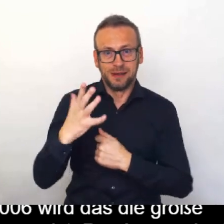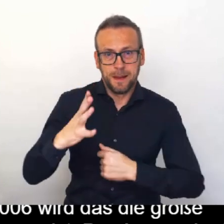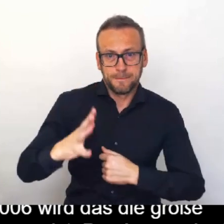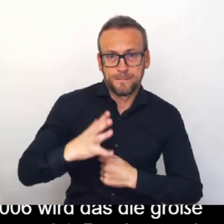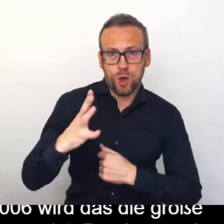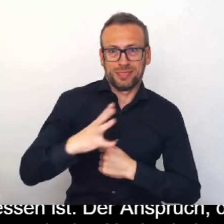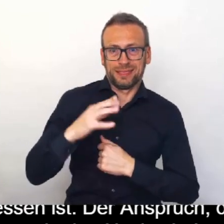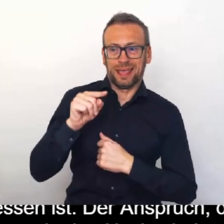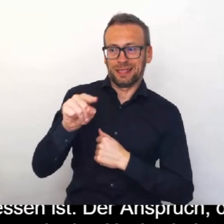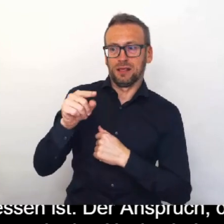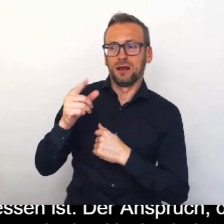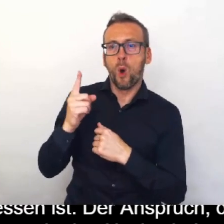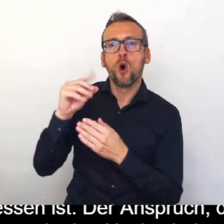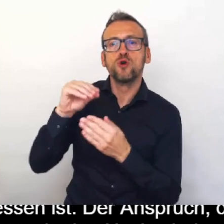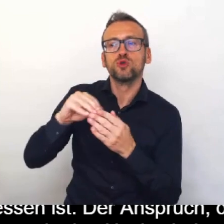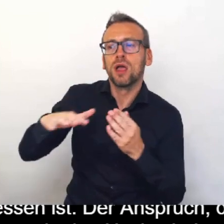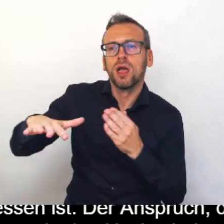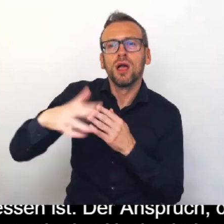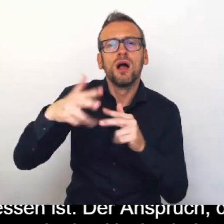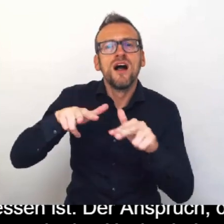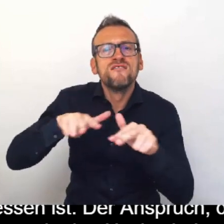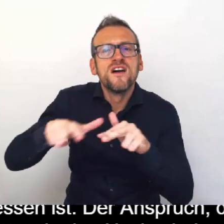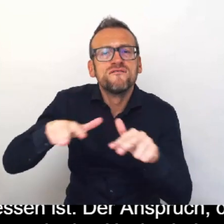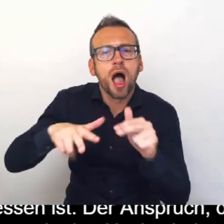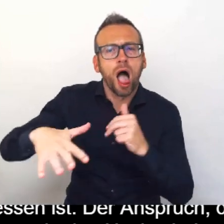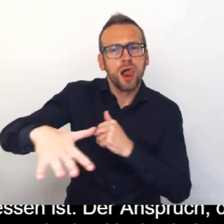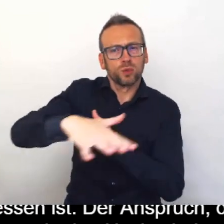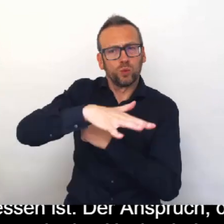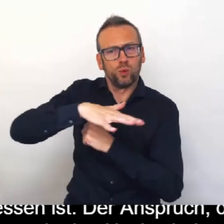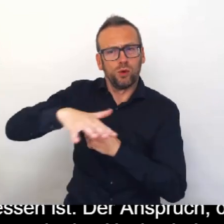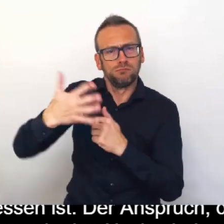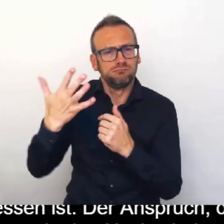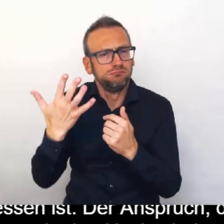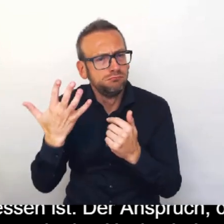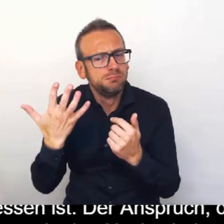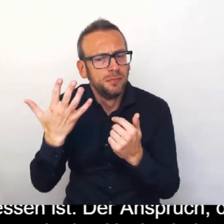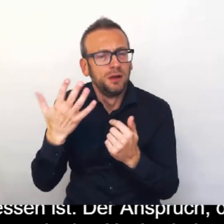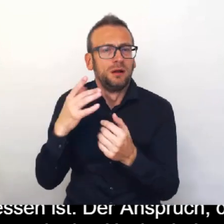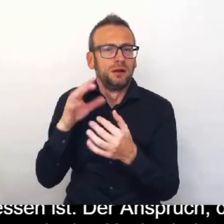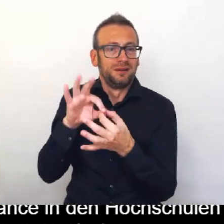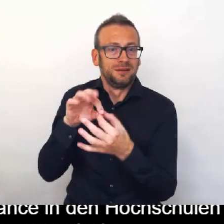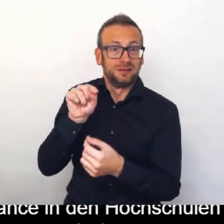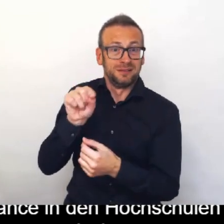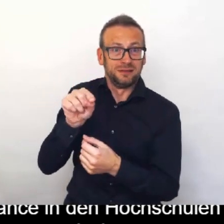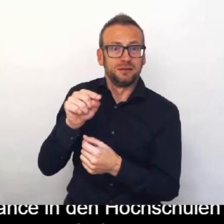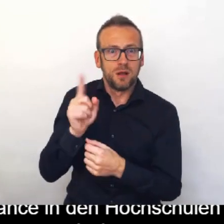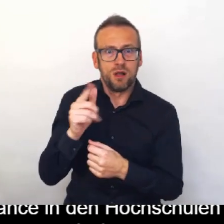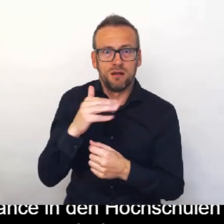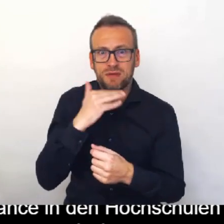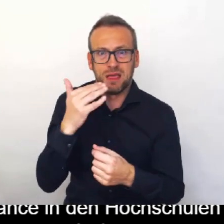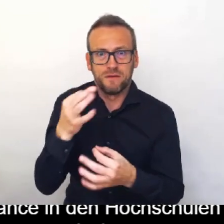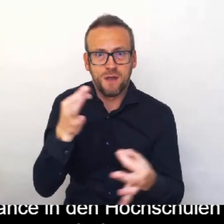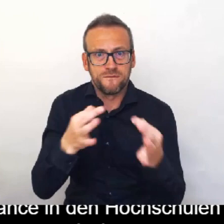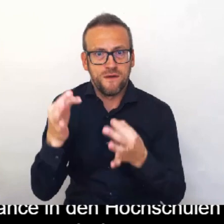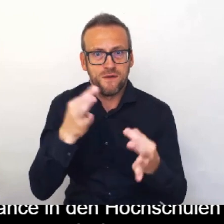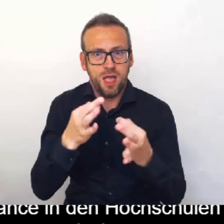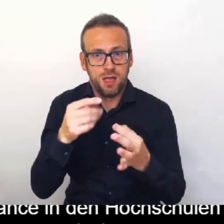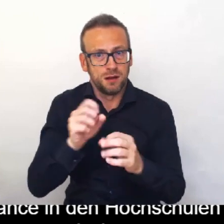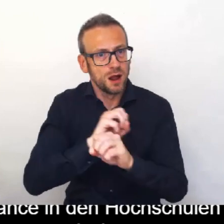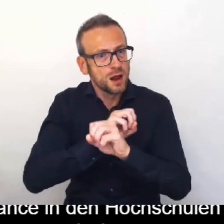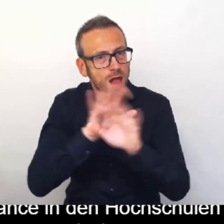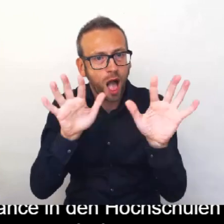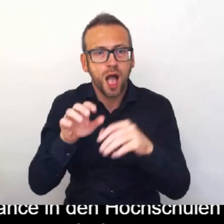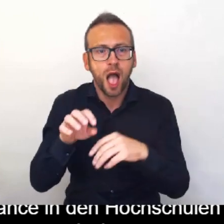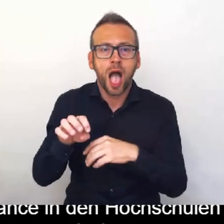hinein, in die Unternehmen hinein, sondern natürlich insgesamt Transfer in die Gesellschaft, was soziale, technologische, ökonomische,